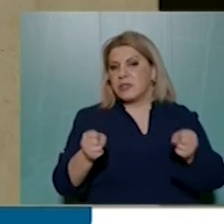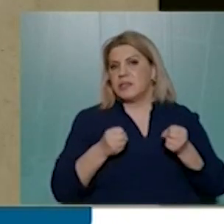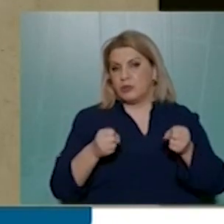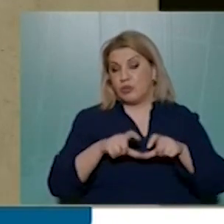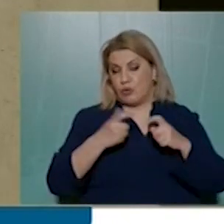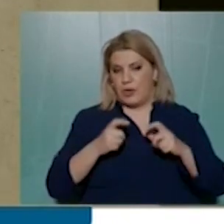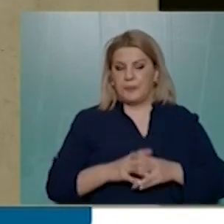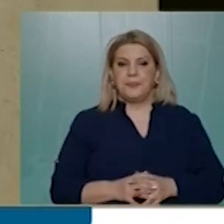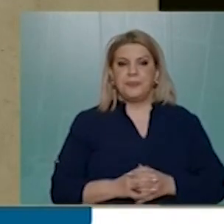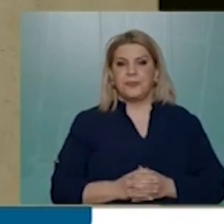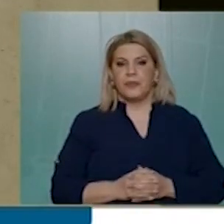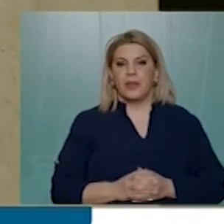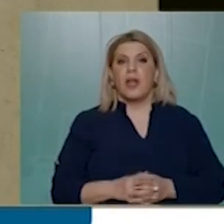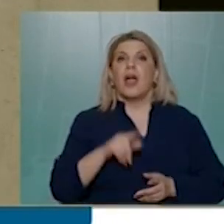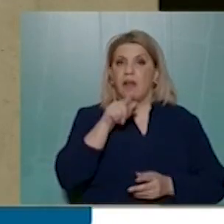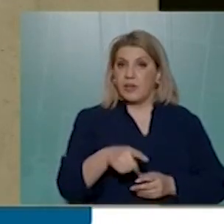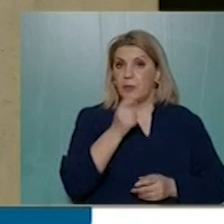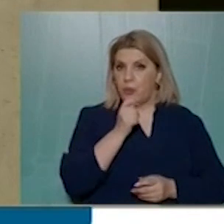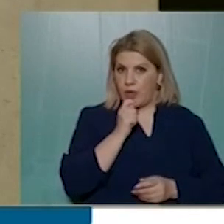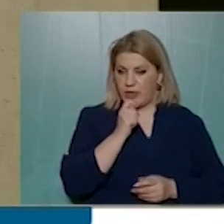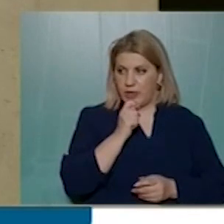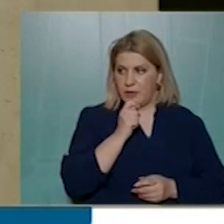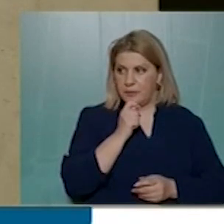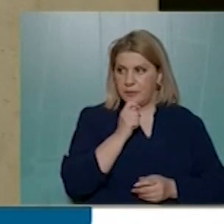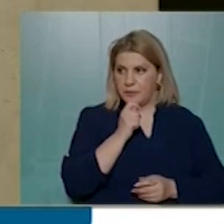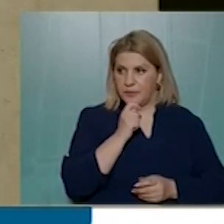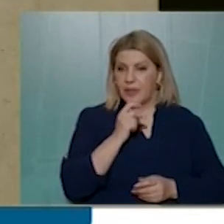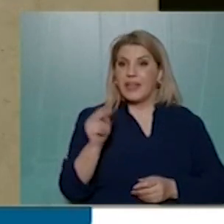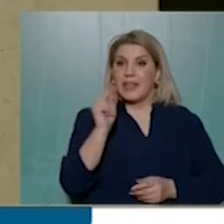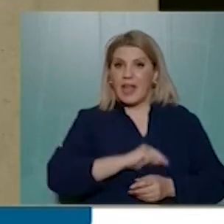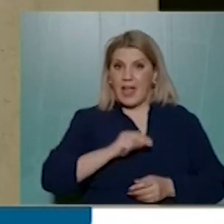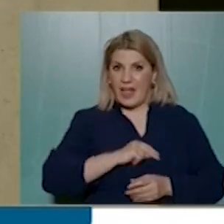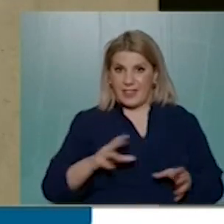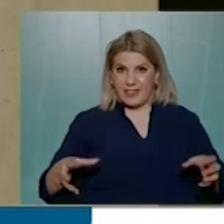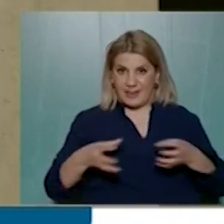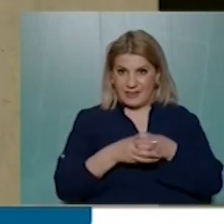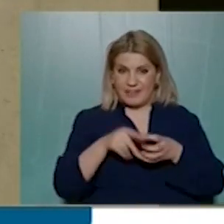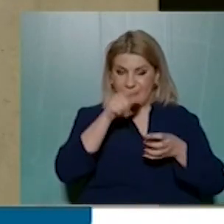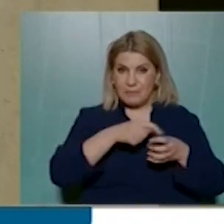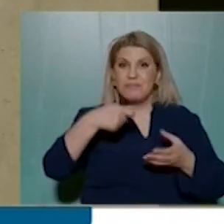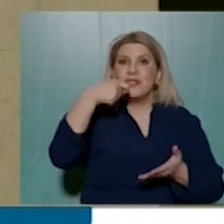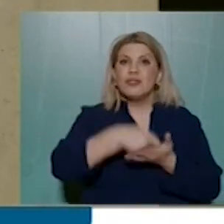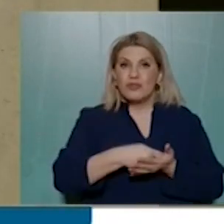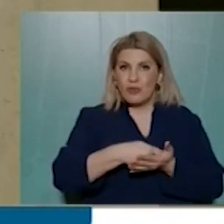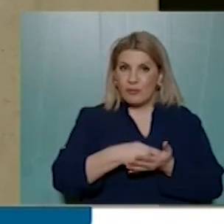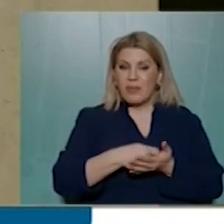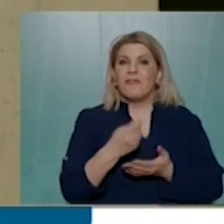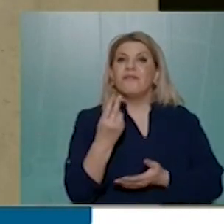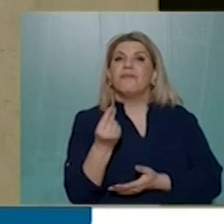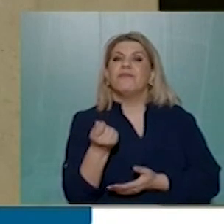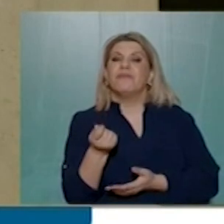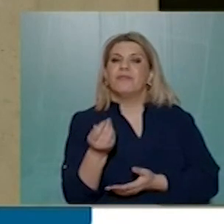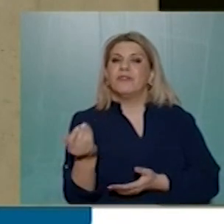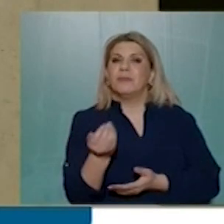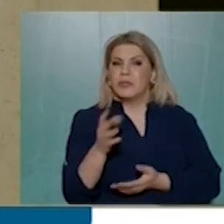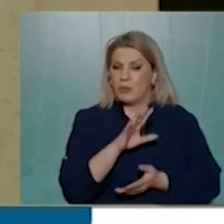σχολεία αυτή άλλωστε είναι η πολιτική που για τα κέρδη μιας χούφτας ομίλων μετατρέπει το μισθό του εργαζόμενου σε φιλοδώρημα και